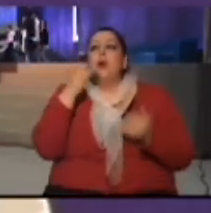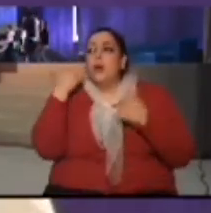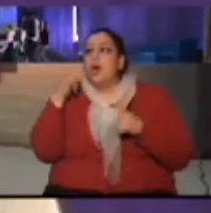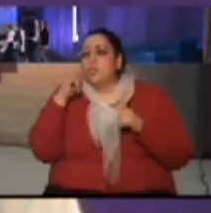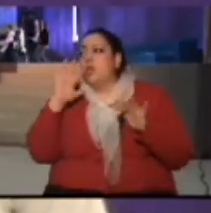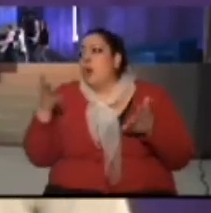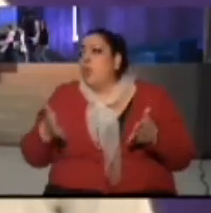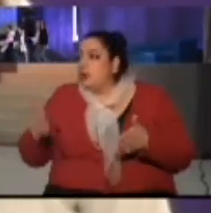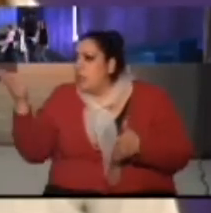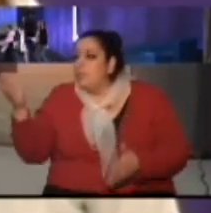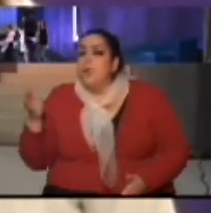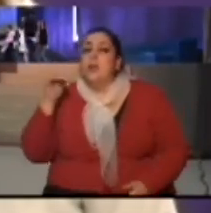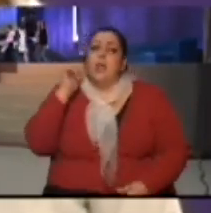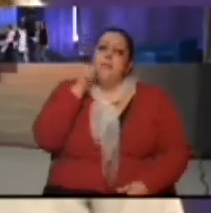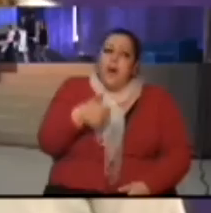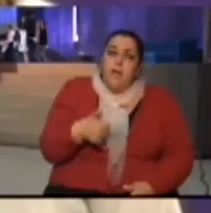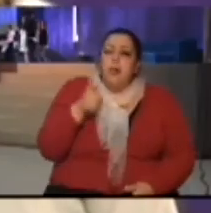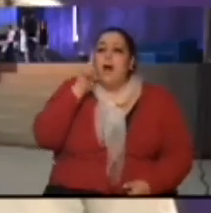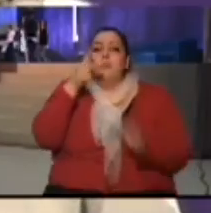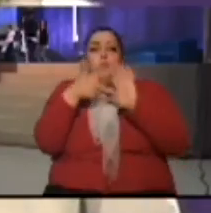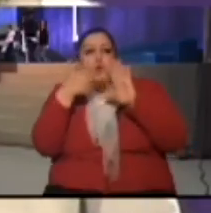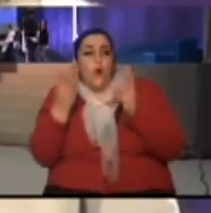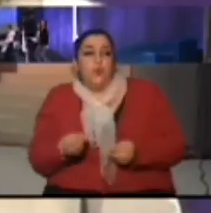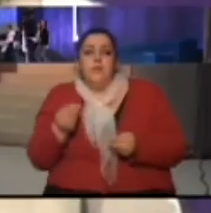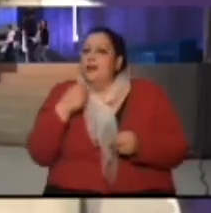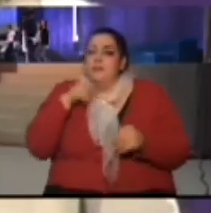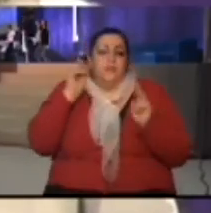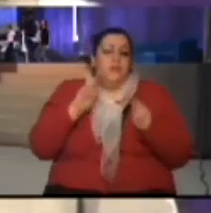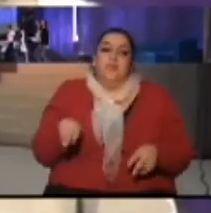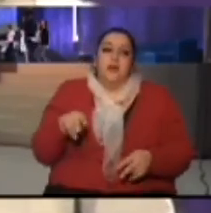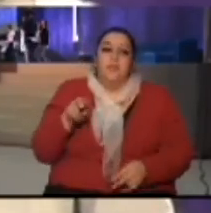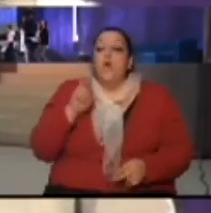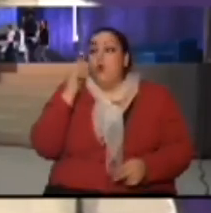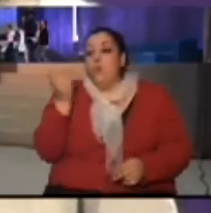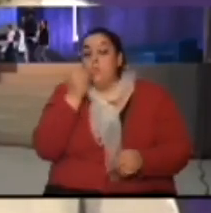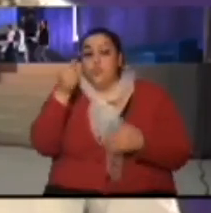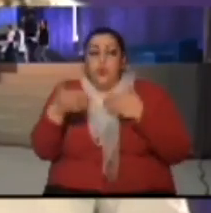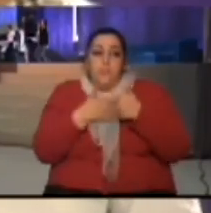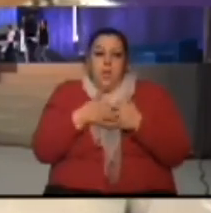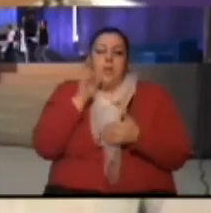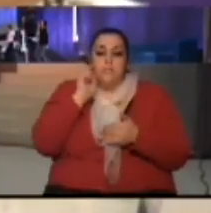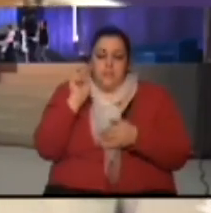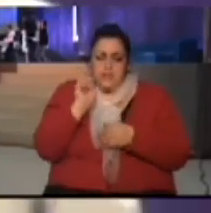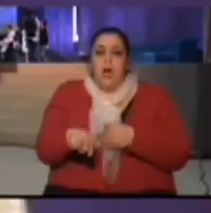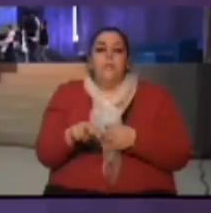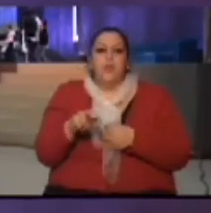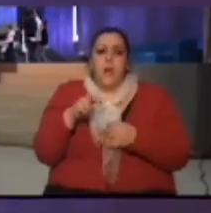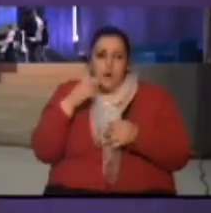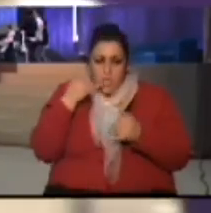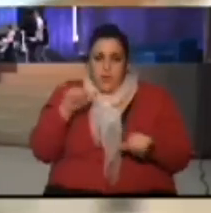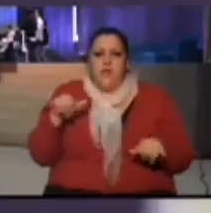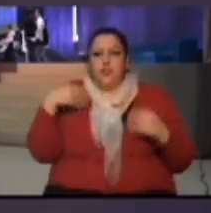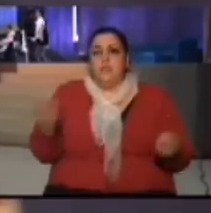կա 8-րդ օրը, ու որքան է փակ լինի դռներդ, նա գալու է քեզ այցելության։